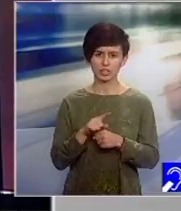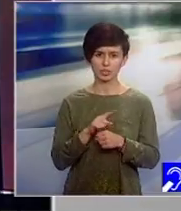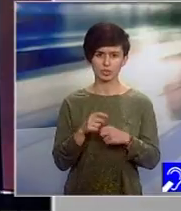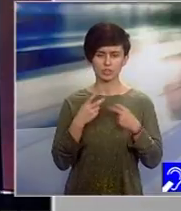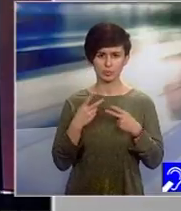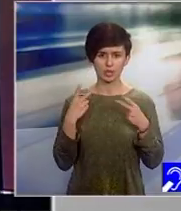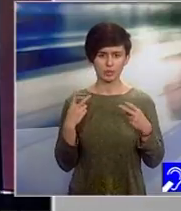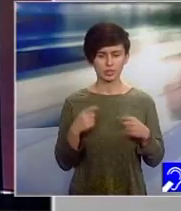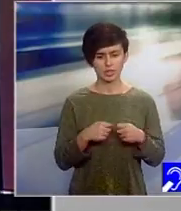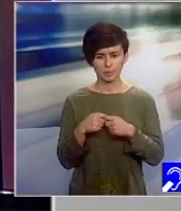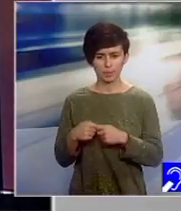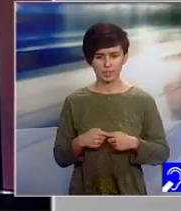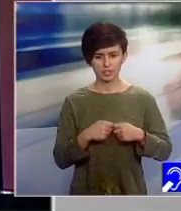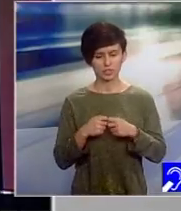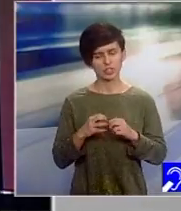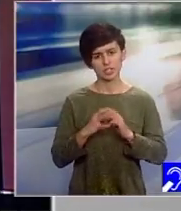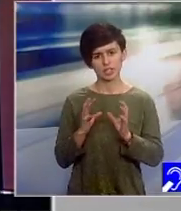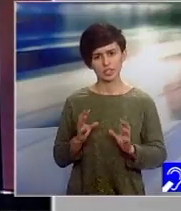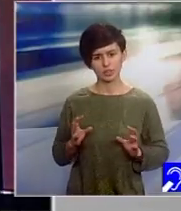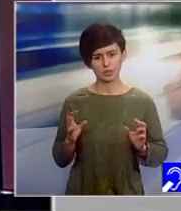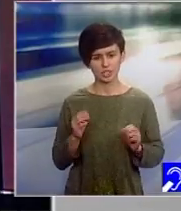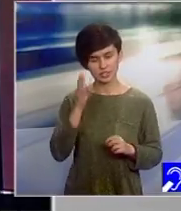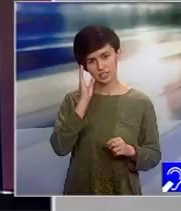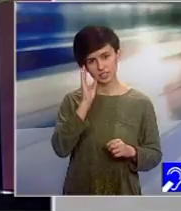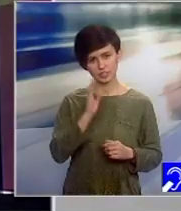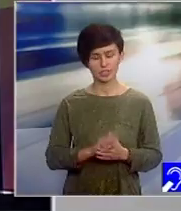în societatea românească în viitor. Fiecare să-și vadă de treaba lui.